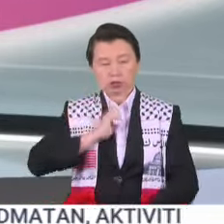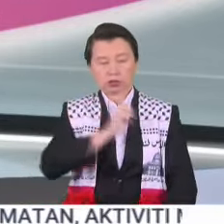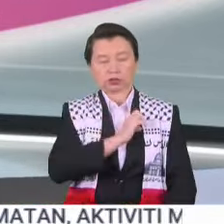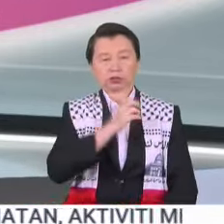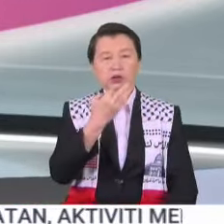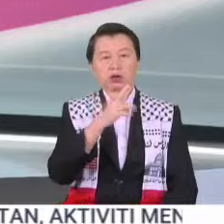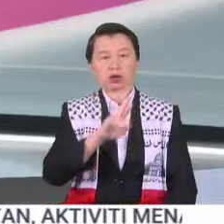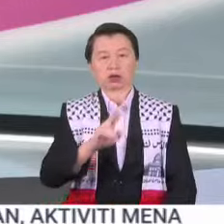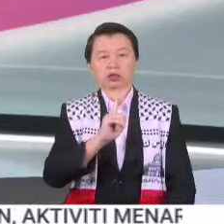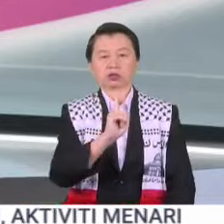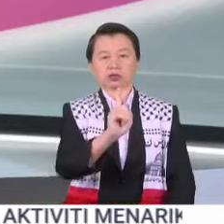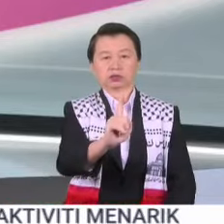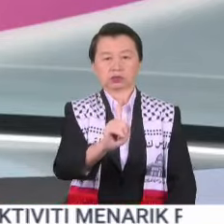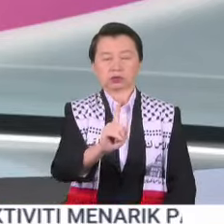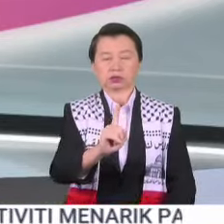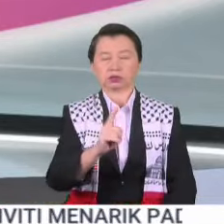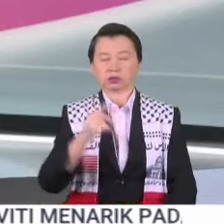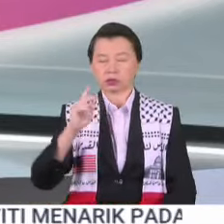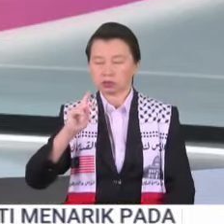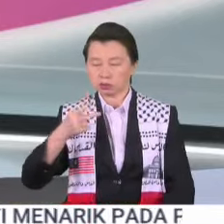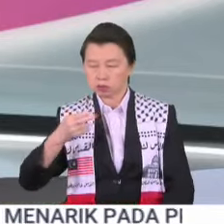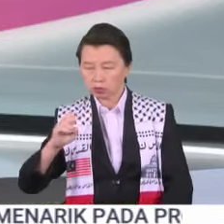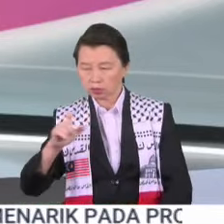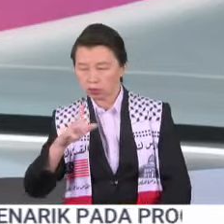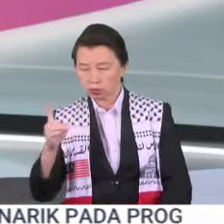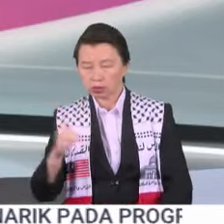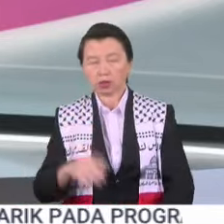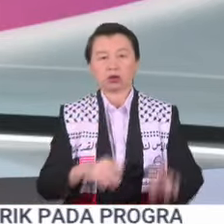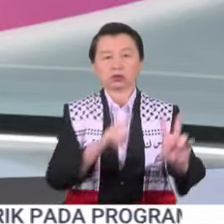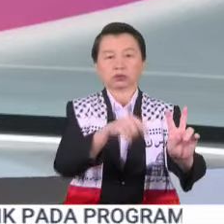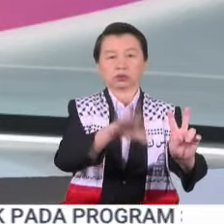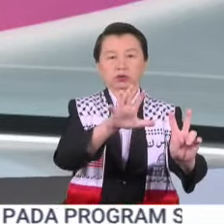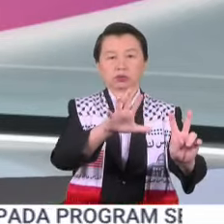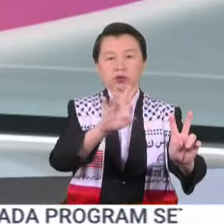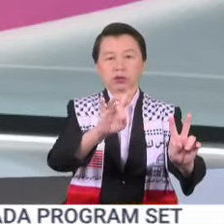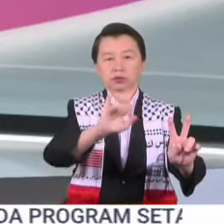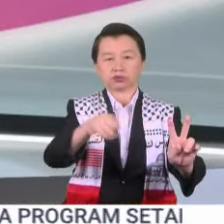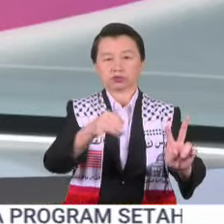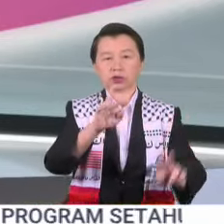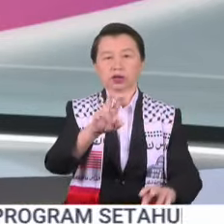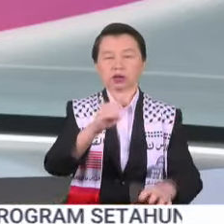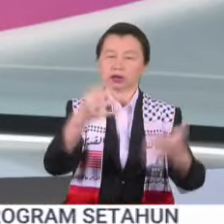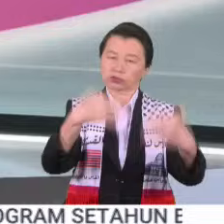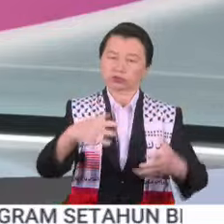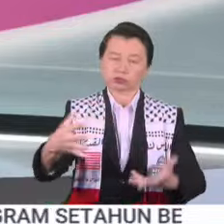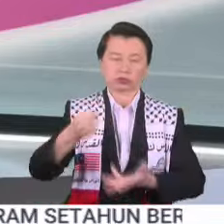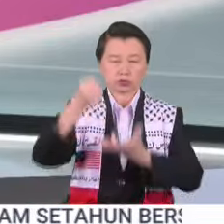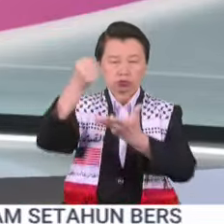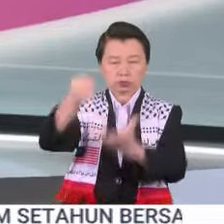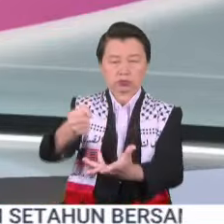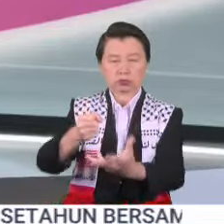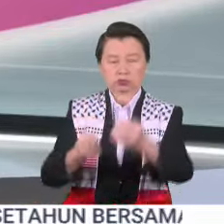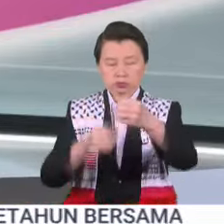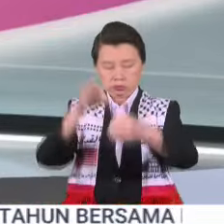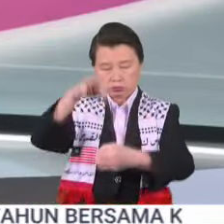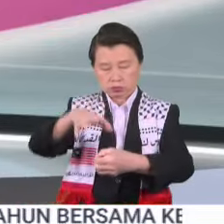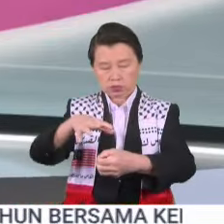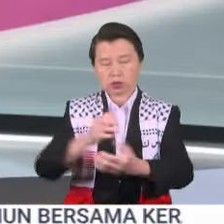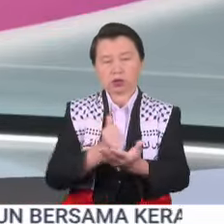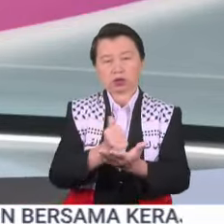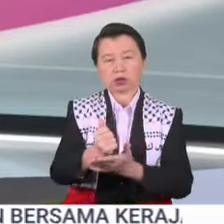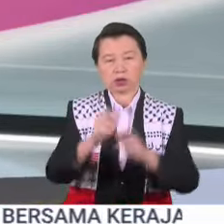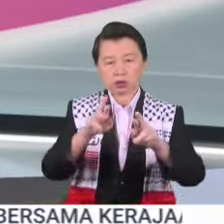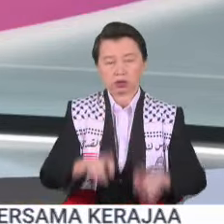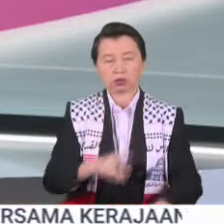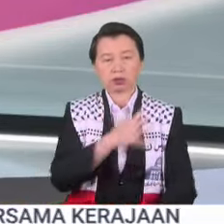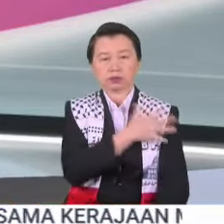Ehwal Agama Islam Negeri Muhammad Farid Muhammad Khalid memaklumkan 2.58 juta ringgit sudah diserah melalui tabung akaun amanah